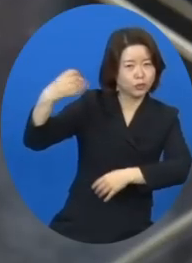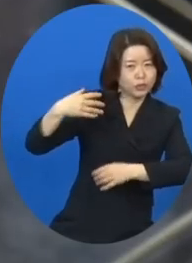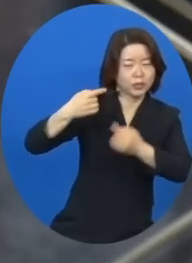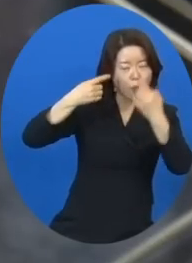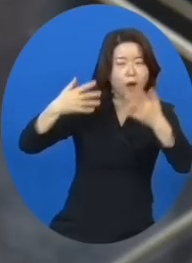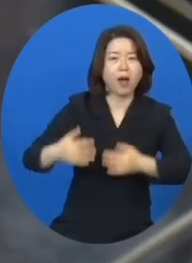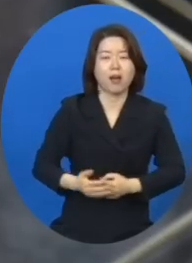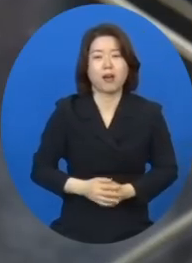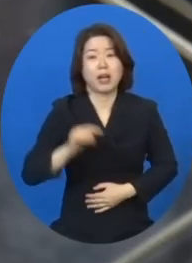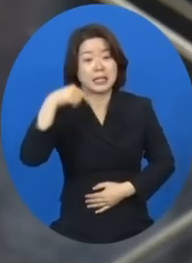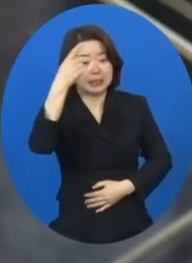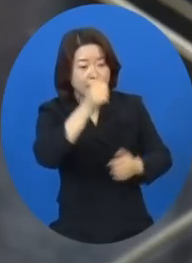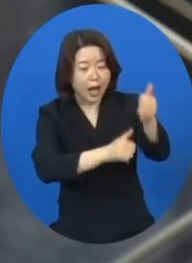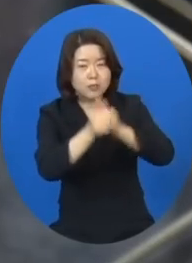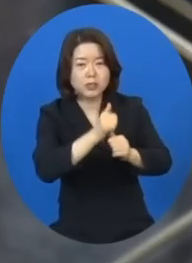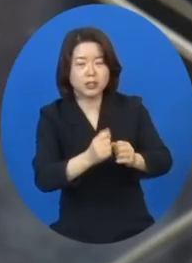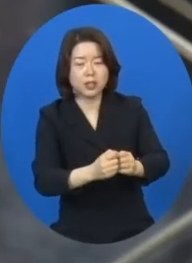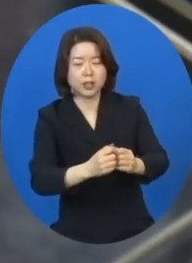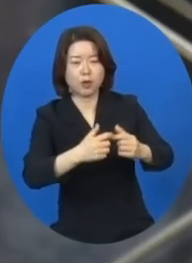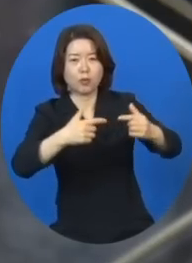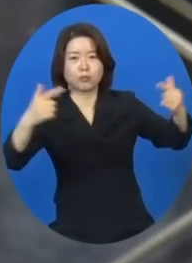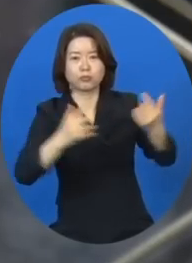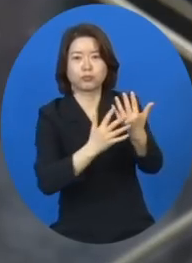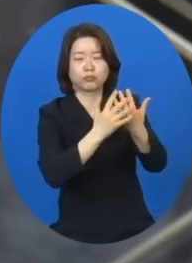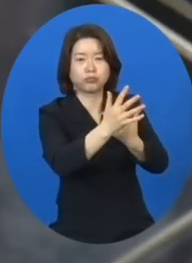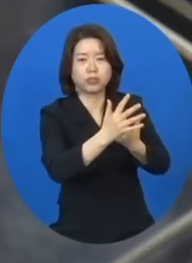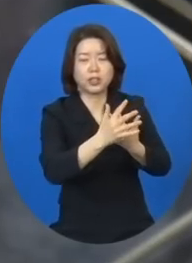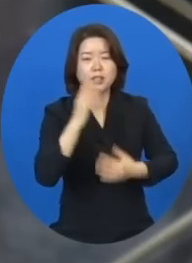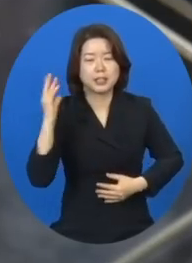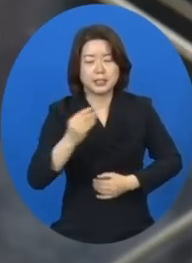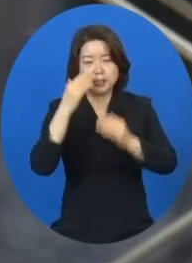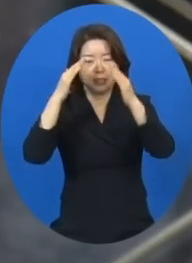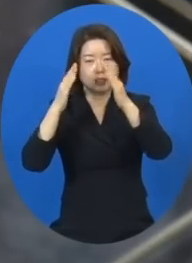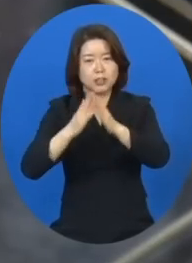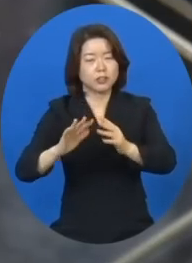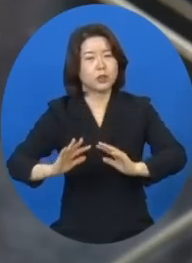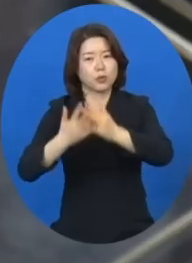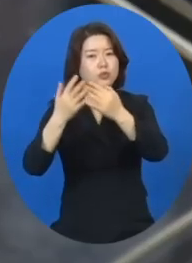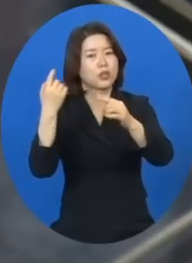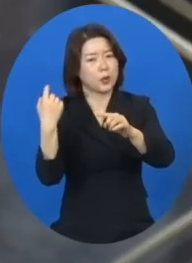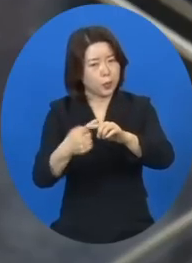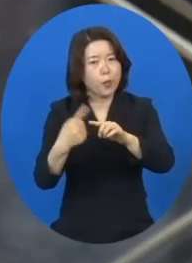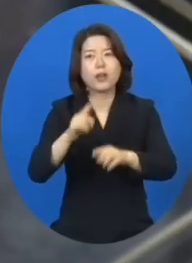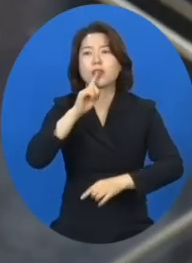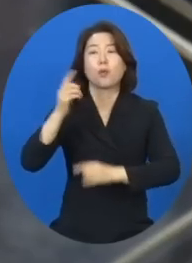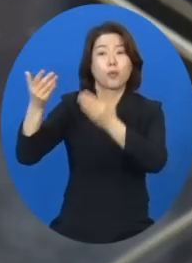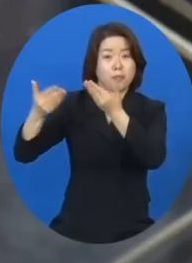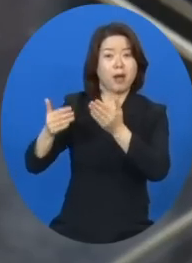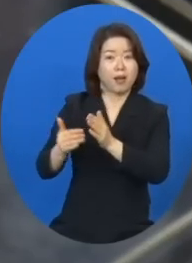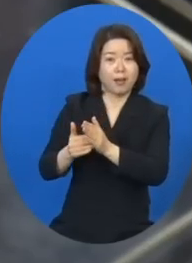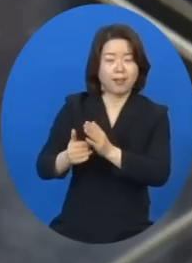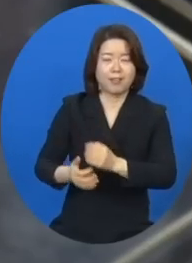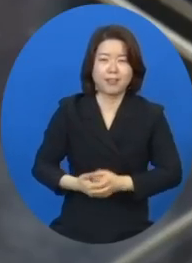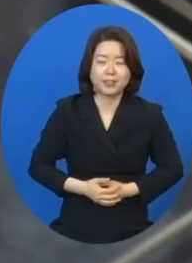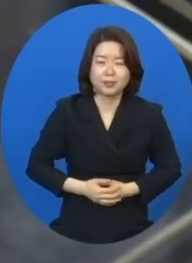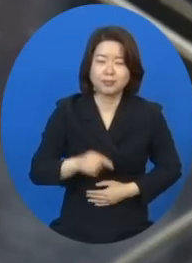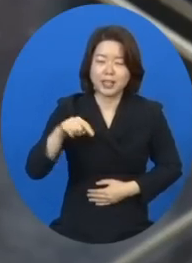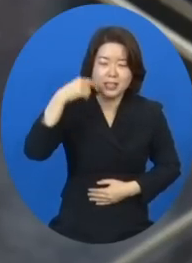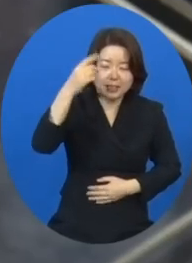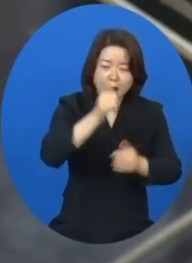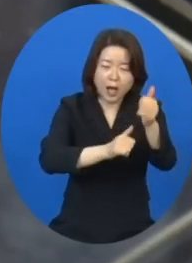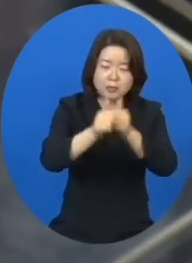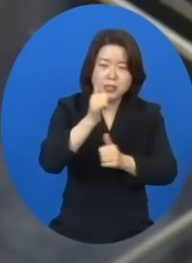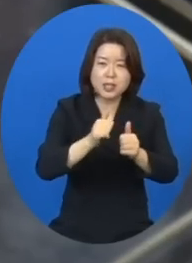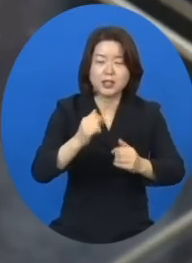다음 세대의 부흥이 성전 건축이다. 아멘입니다. 다음 세대의 부흥이 우리가 지어가야 할